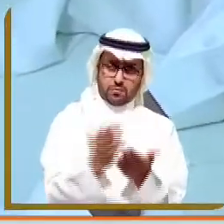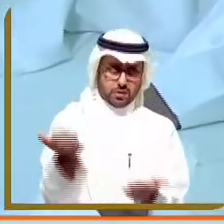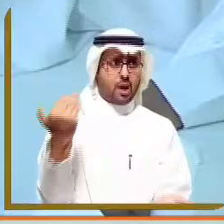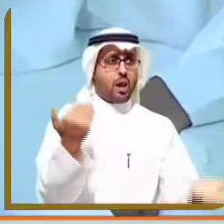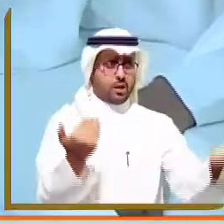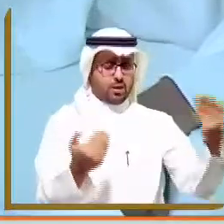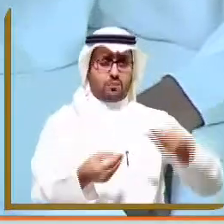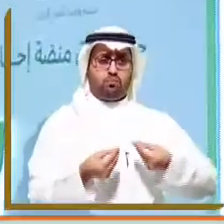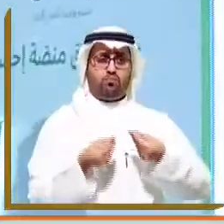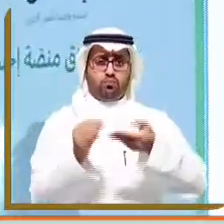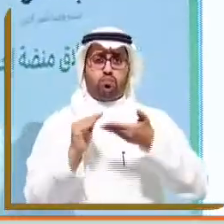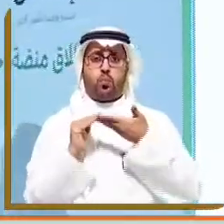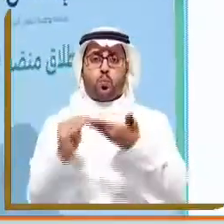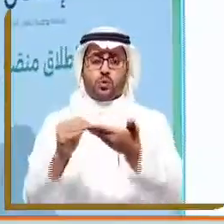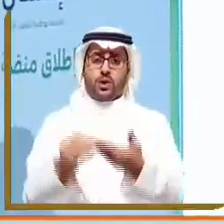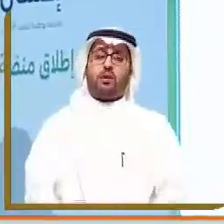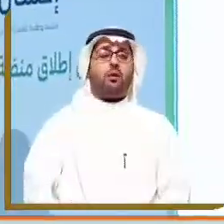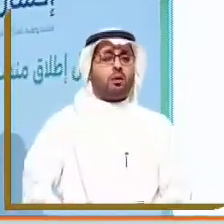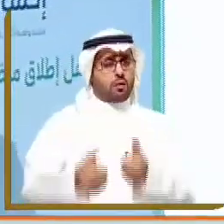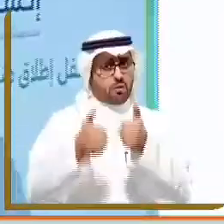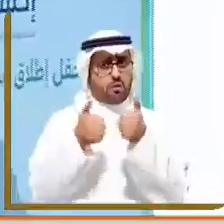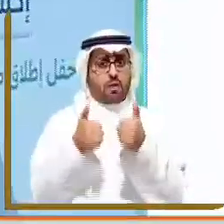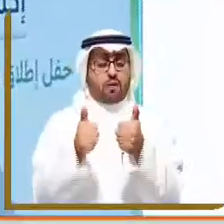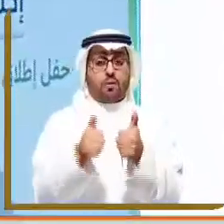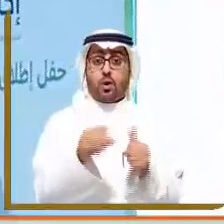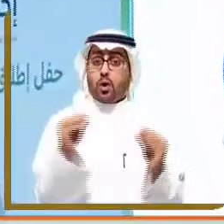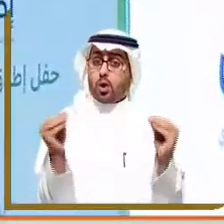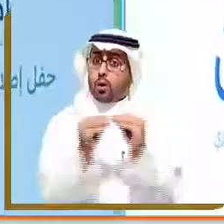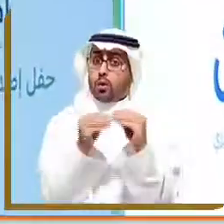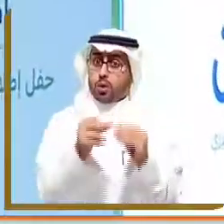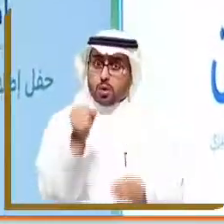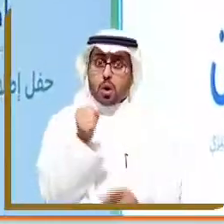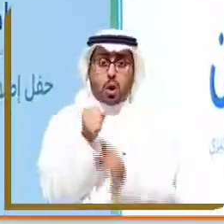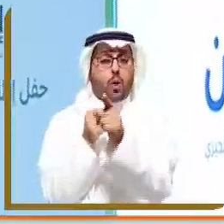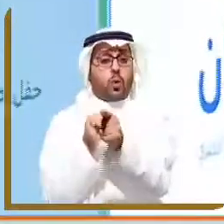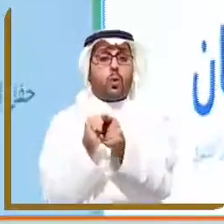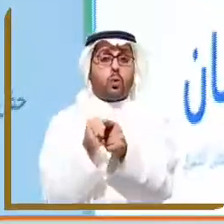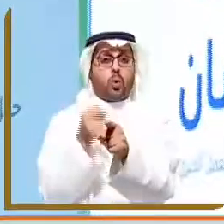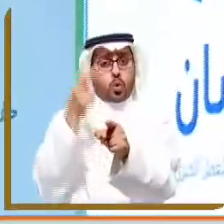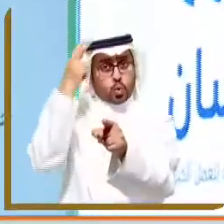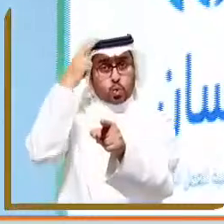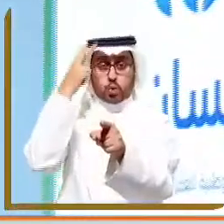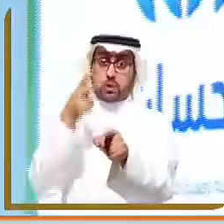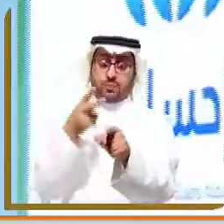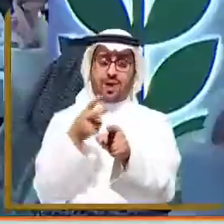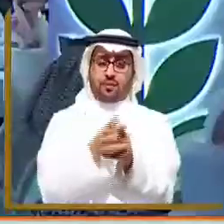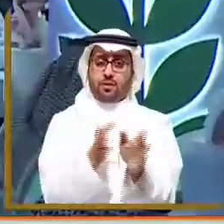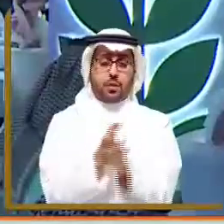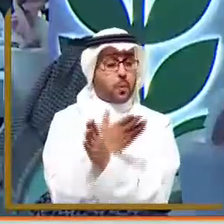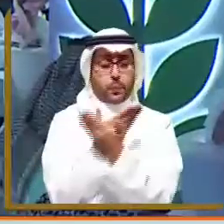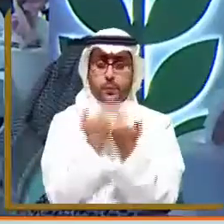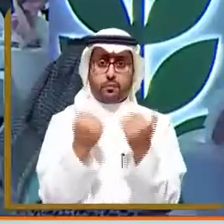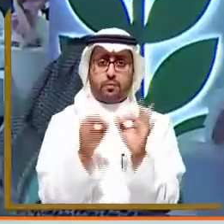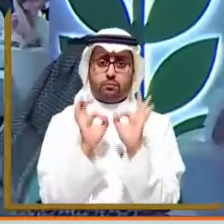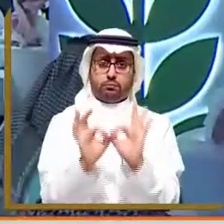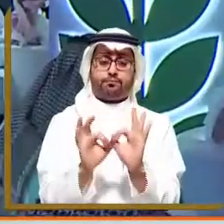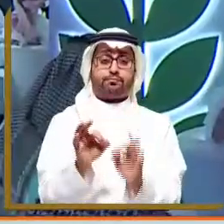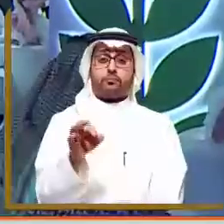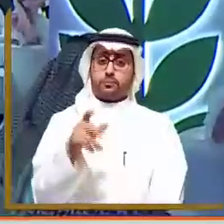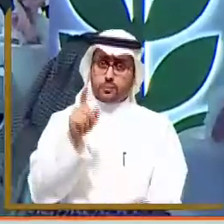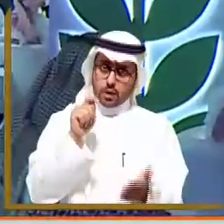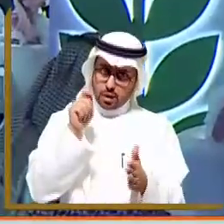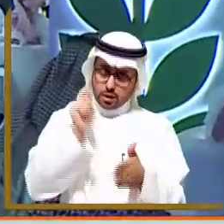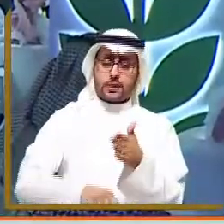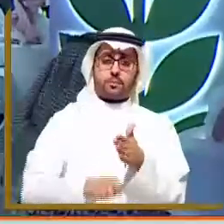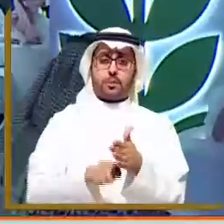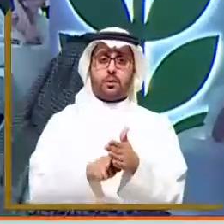التبرع والمساهمة في رفع مستوى الموثوقية والشفافية في العمل الخيري والتنموي، إلى جانب تفعيل دور المسؤولية